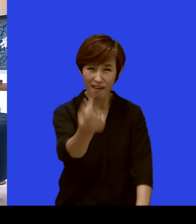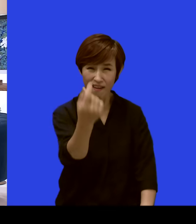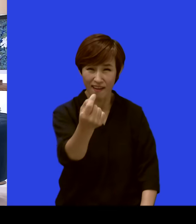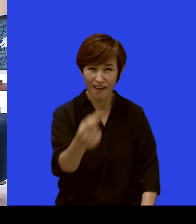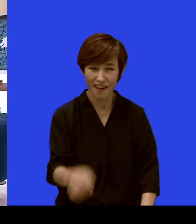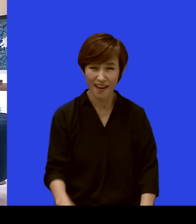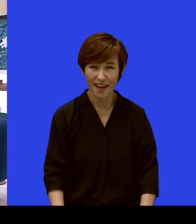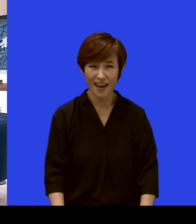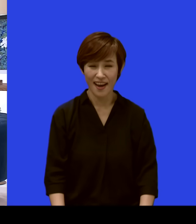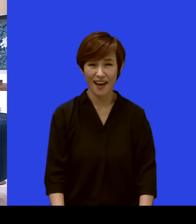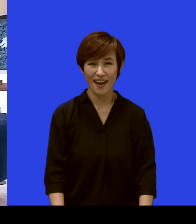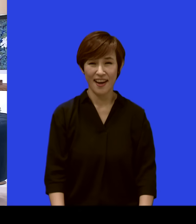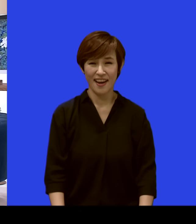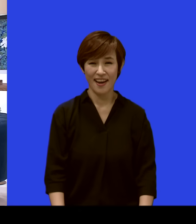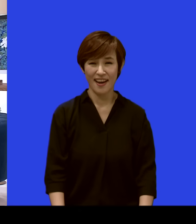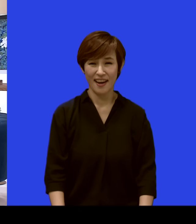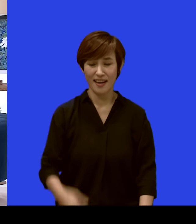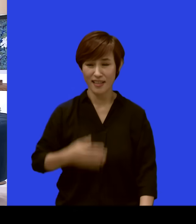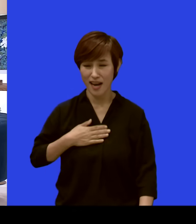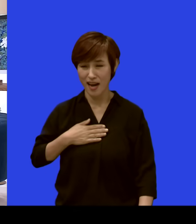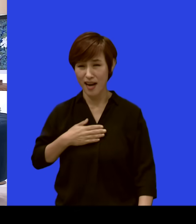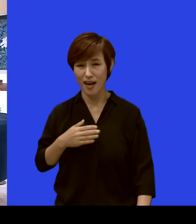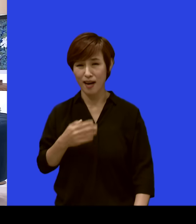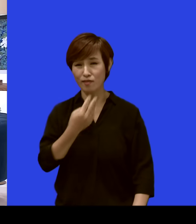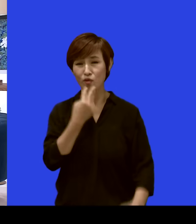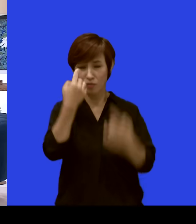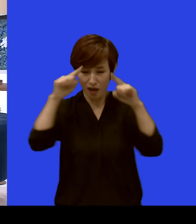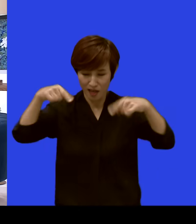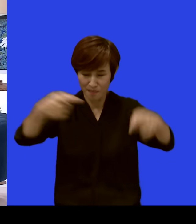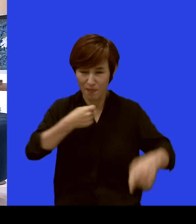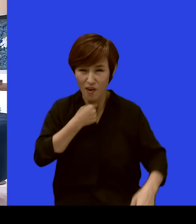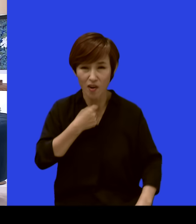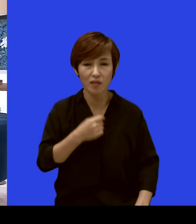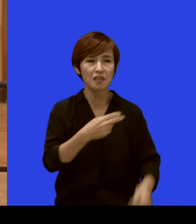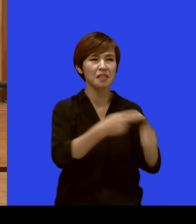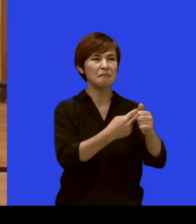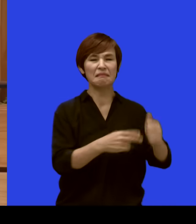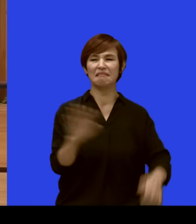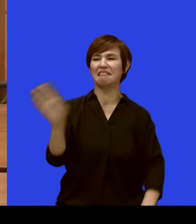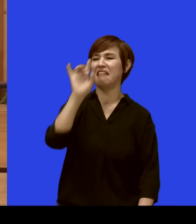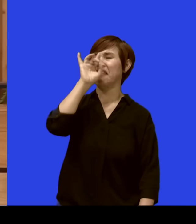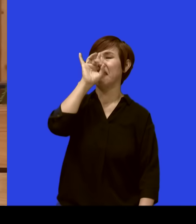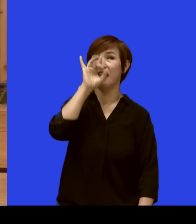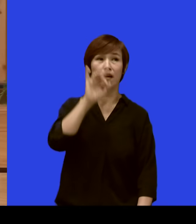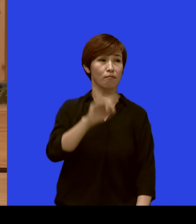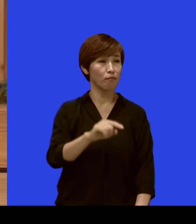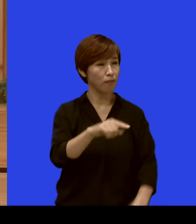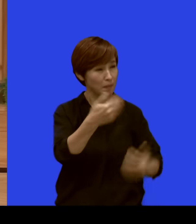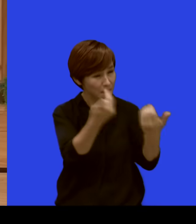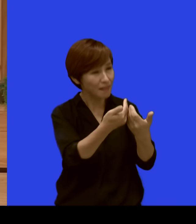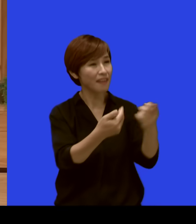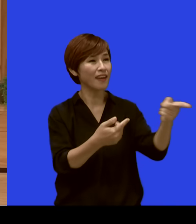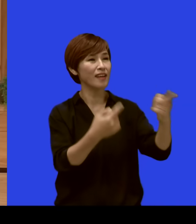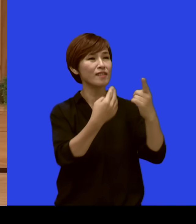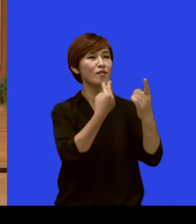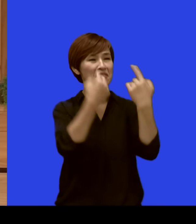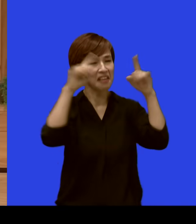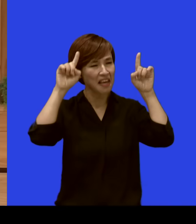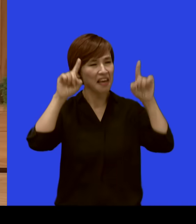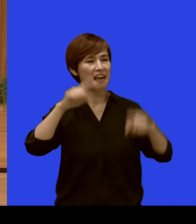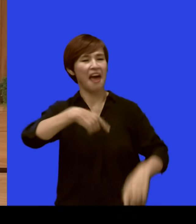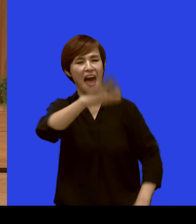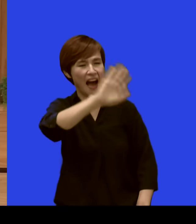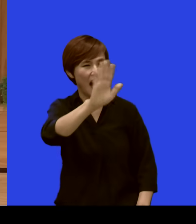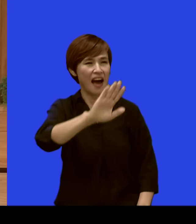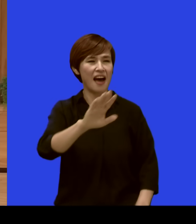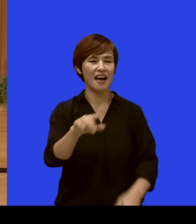남들은 못 가서 저는 서울대 가고 싶은데 선생님이 야 너 성적이 안 돼 이런데 지금 반대로 전 서울대 같은데 안 갑니다. 저는 저기